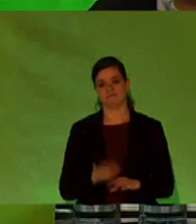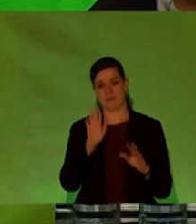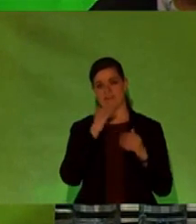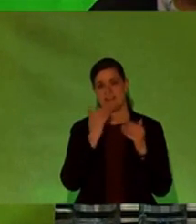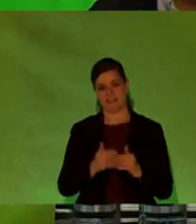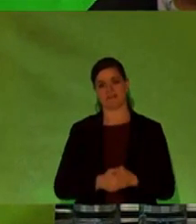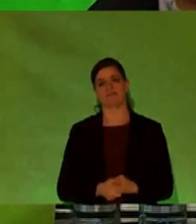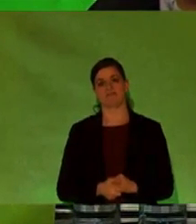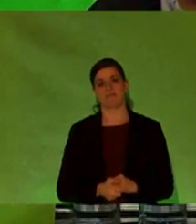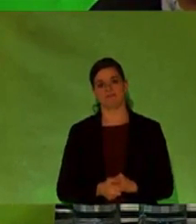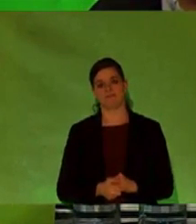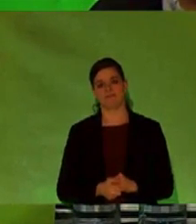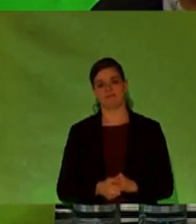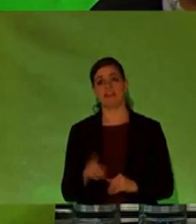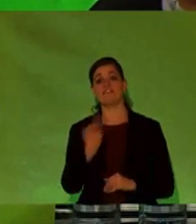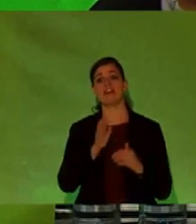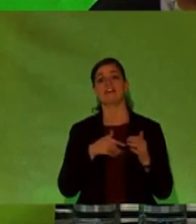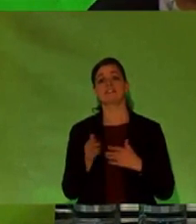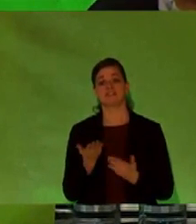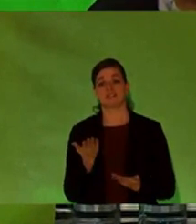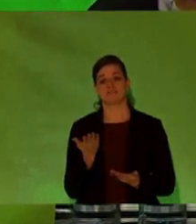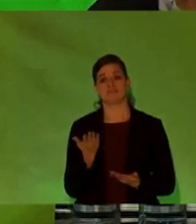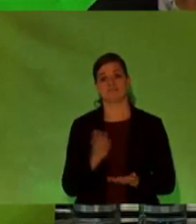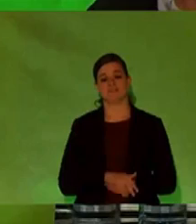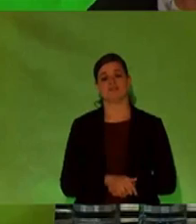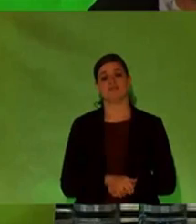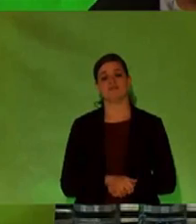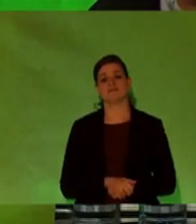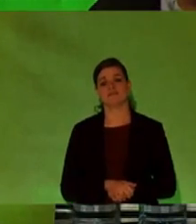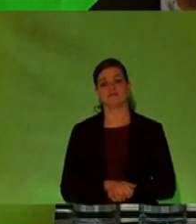Vielen Dank. Wer enthält sich?